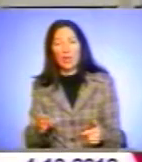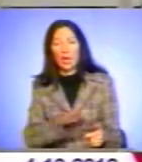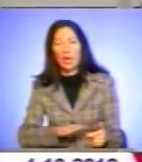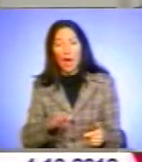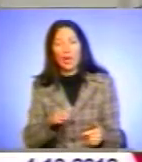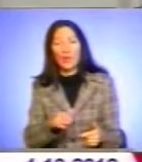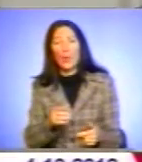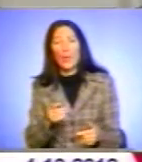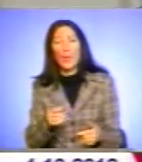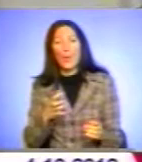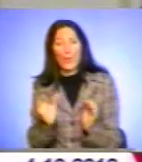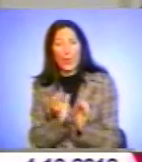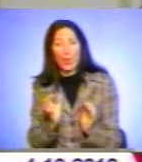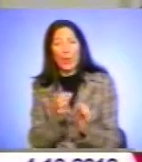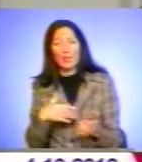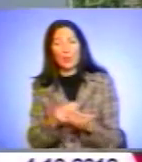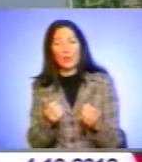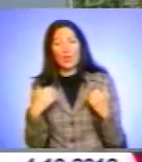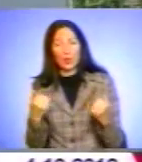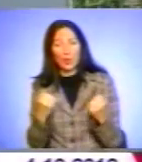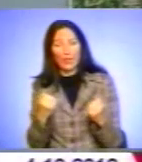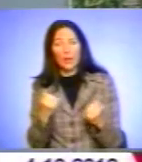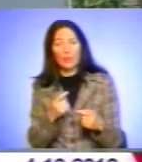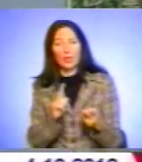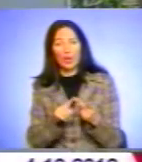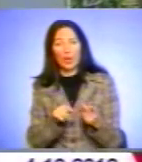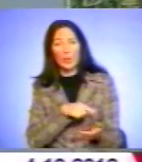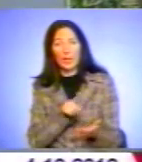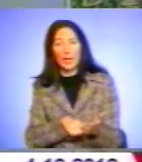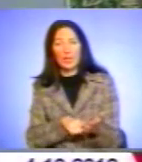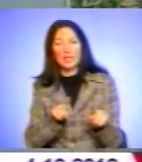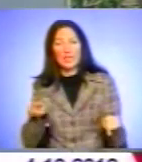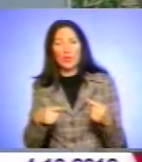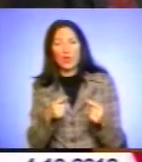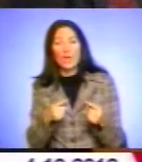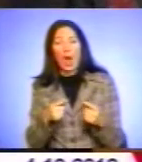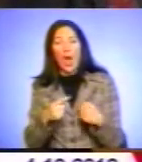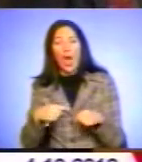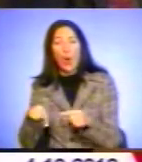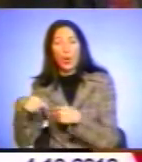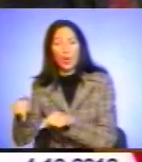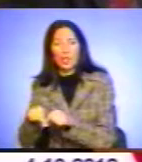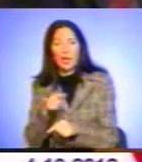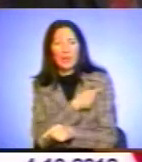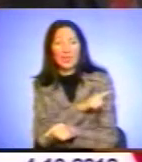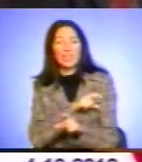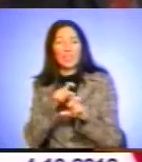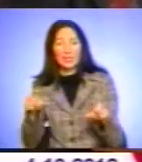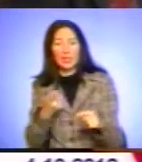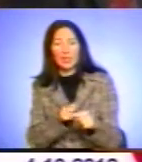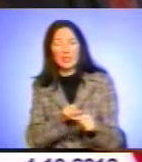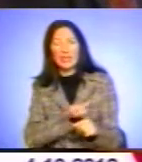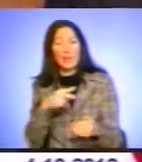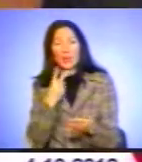здоров'я завчасно – це інше питання. Ще один аспект реформи – створення окружних медичних закладів. Це не передбачає закриття